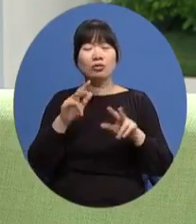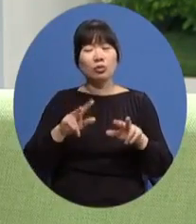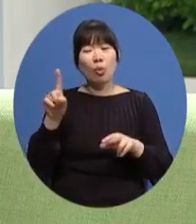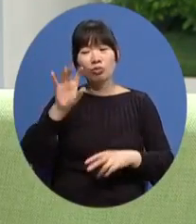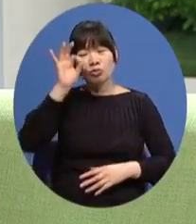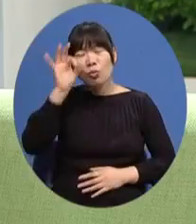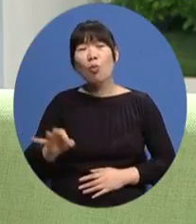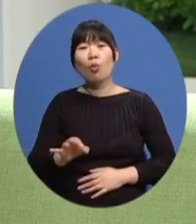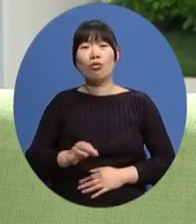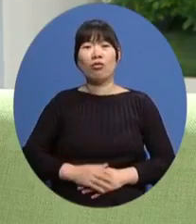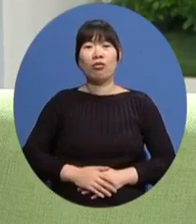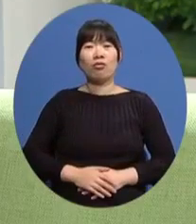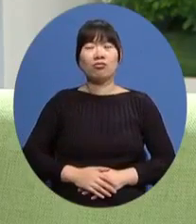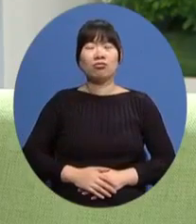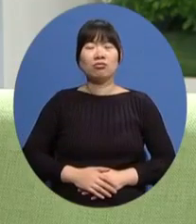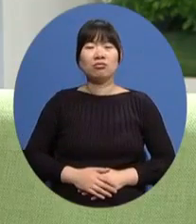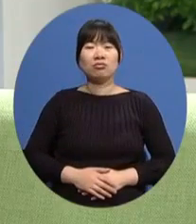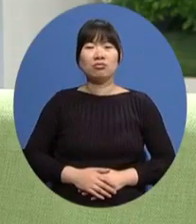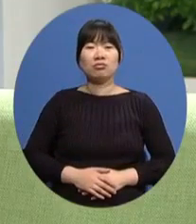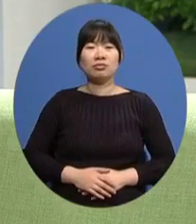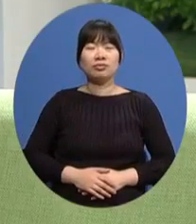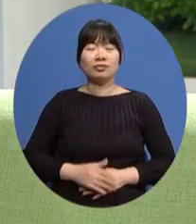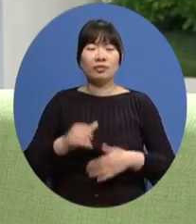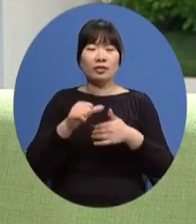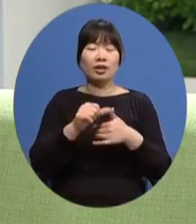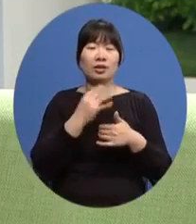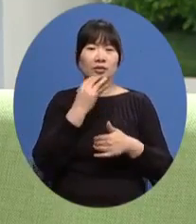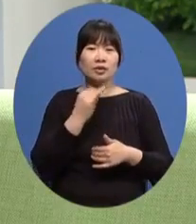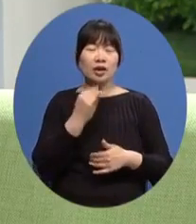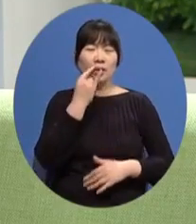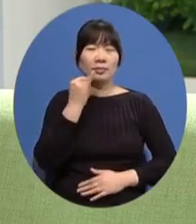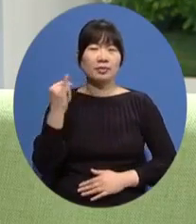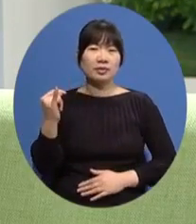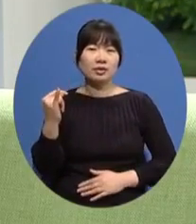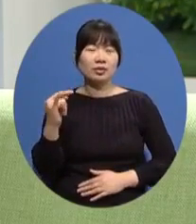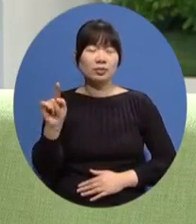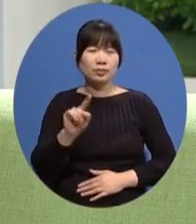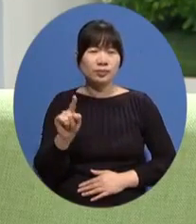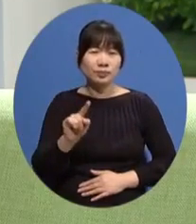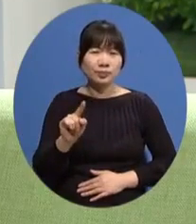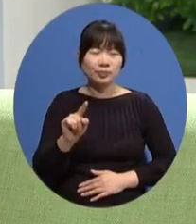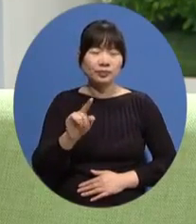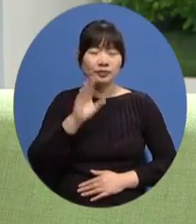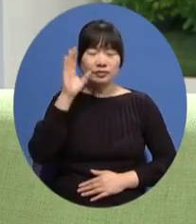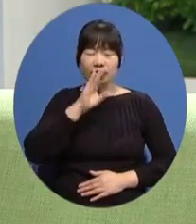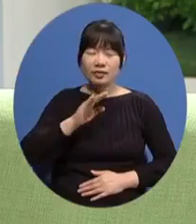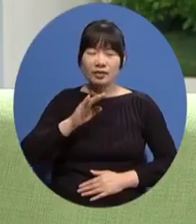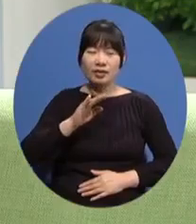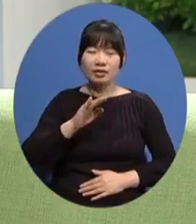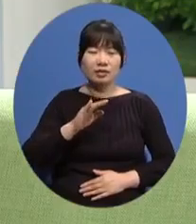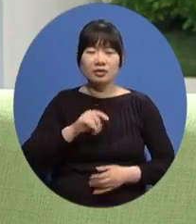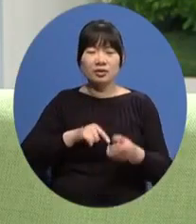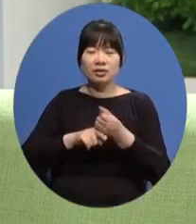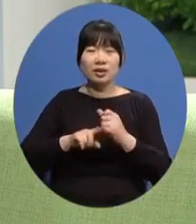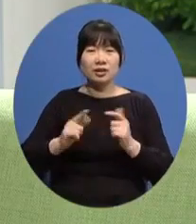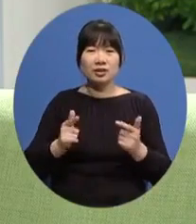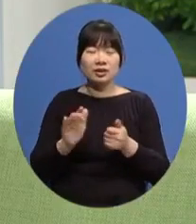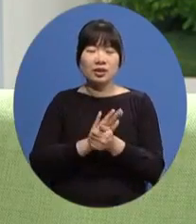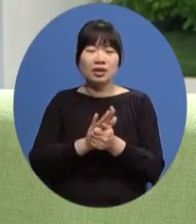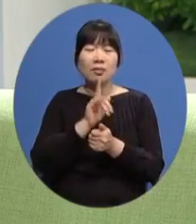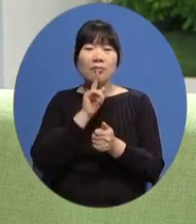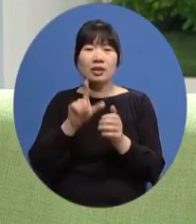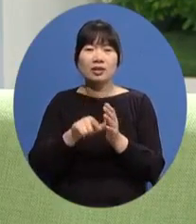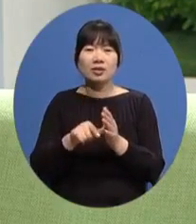어디를 보고 있는 거예요? 이거거든요. 건우 역시 엄마가 뭔가 어떤 나쁜 의도가 아닌 친절하게 말했을